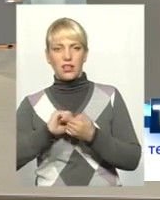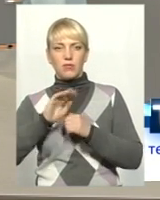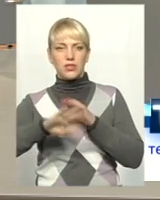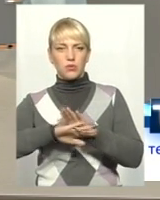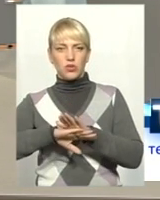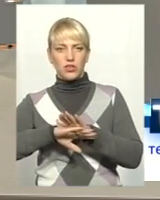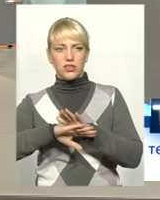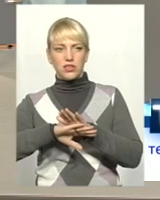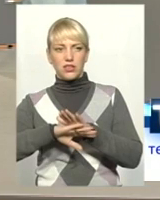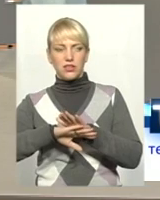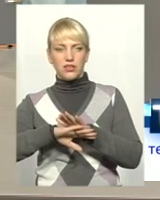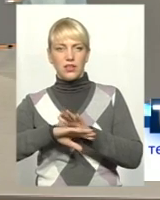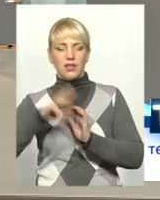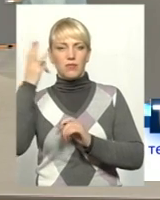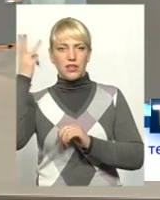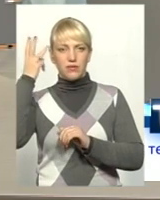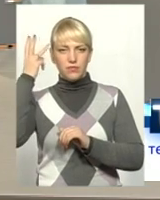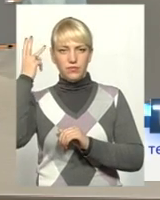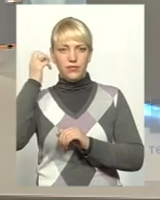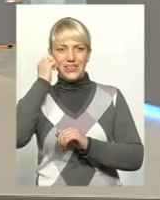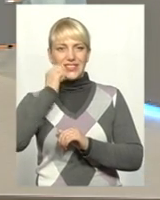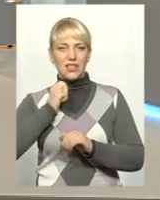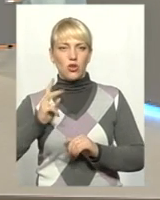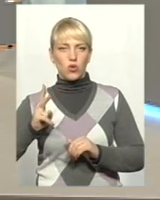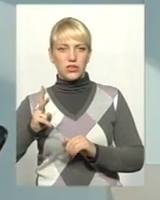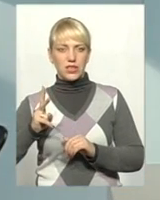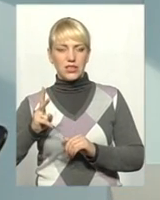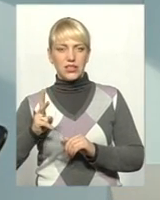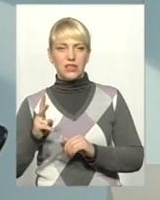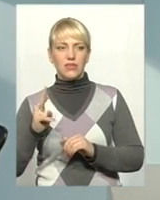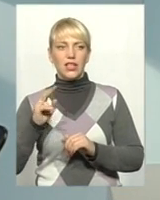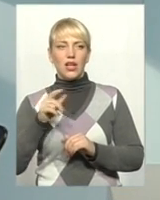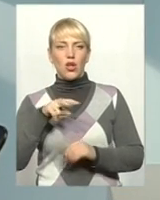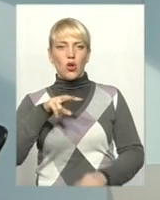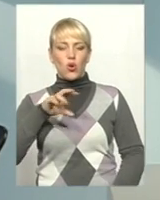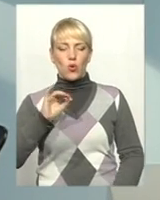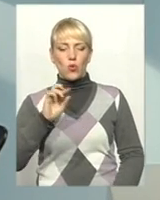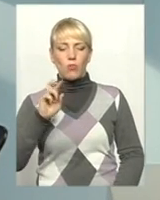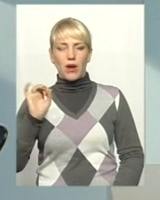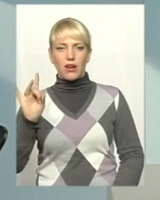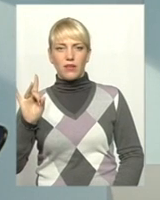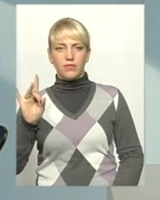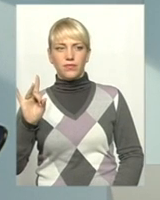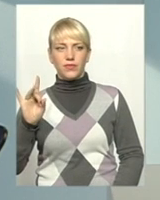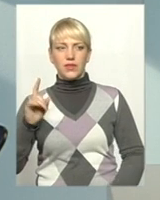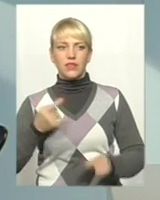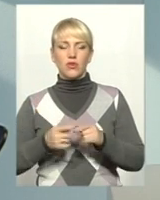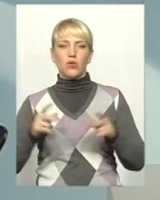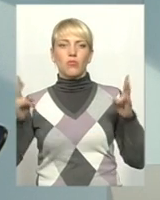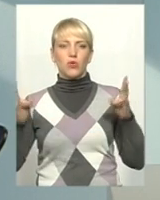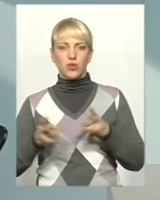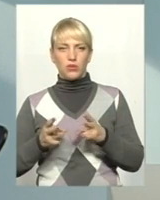Кам'янець-Подільський, Хмельницький, Старокостянтинів і на Любар. Вона також